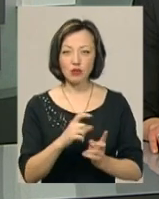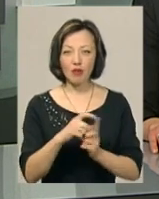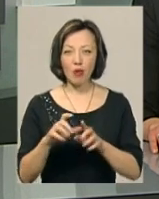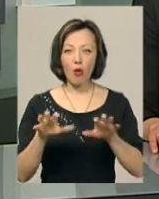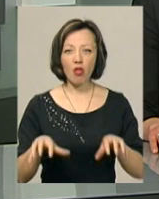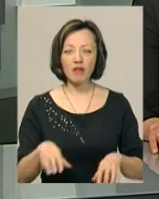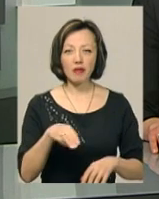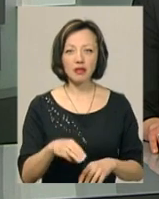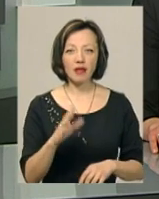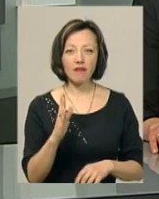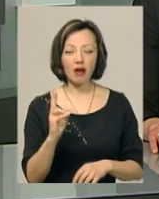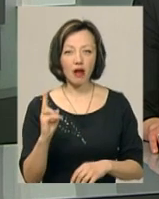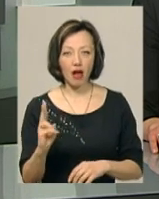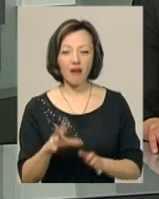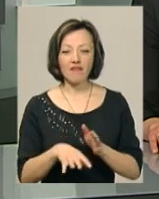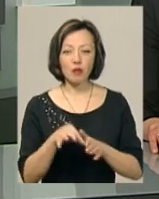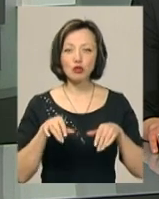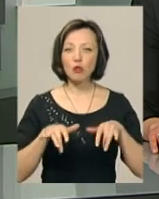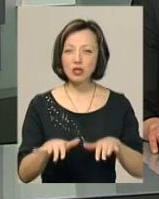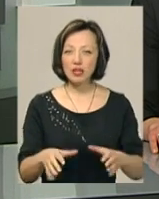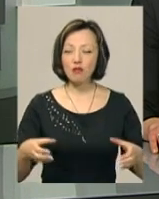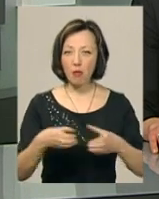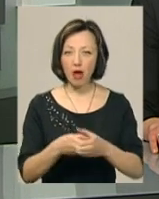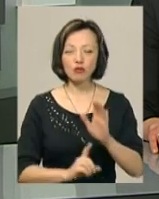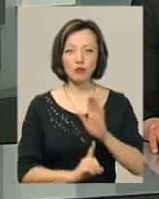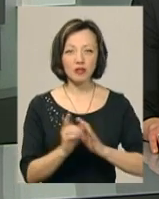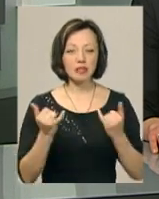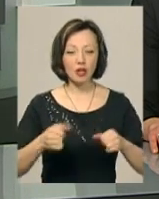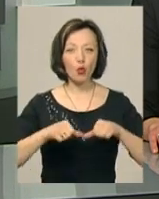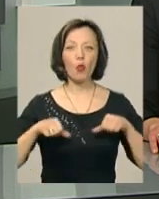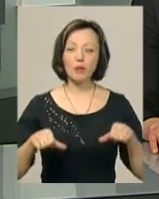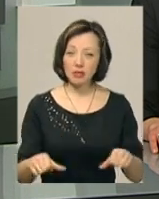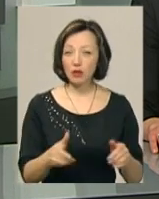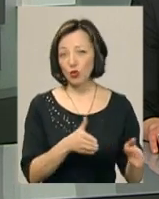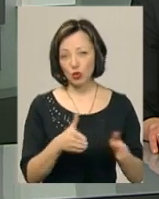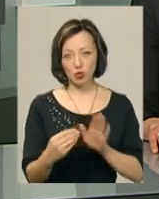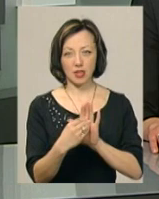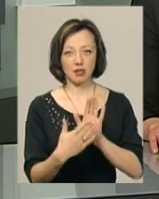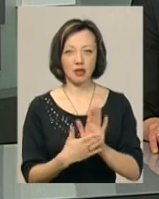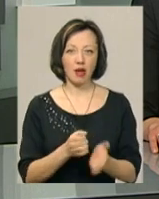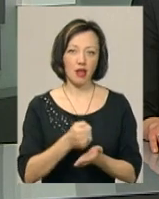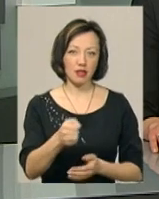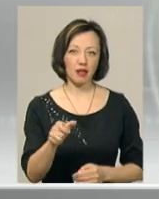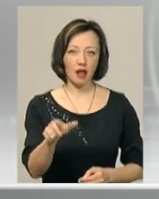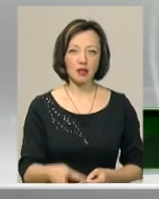голови ТВК Валентини Сидорчук, виборчий процес у громаді розпочався і зараз комісія готується до реєстрації кандидатів.